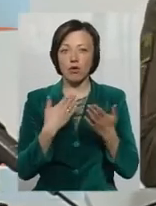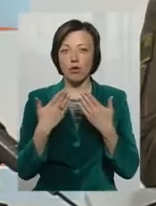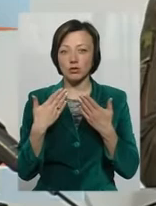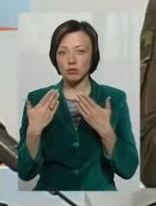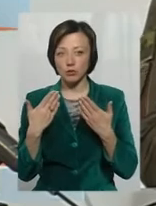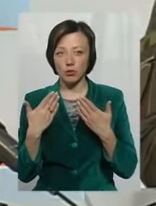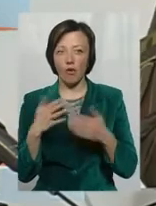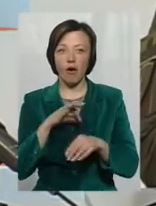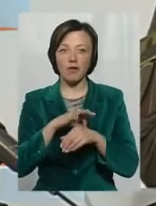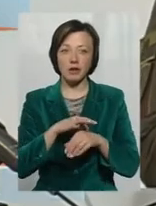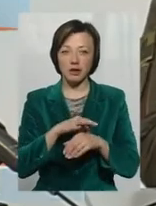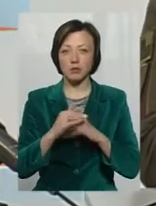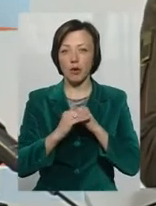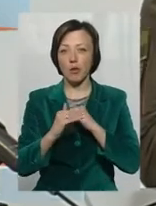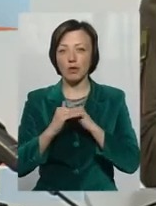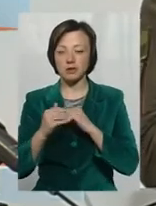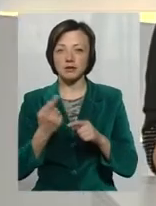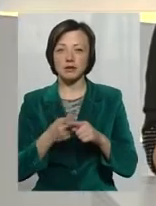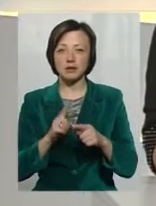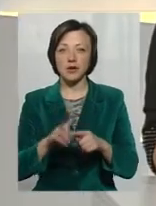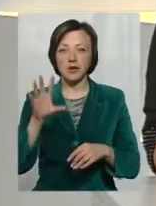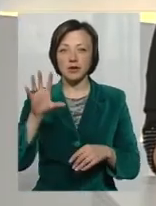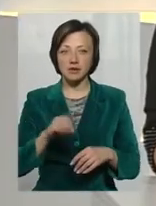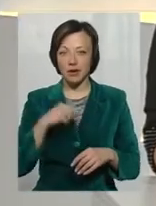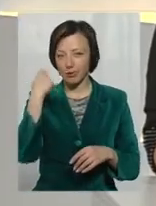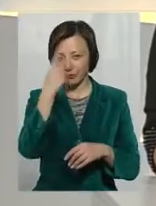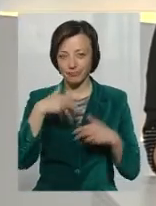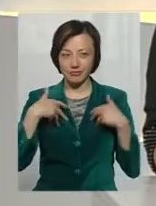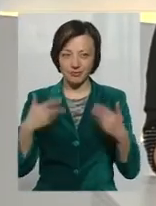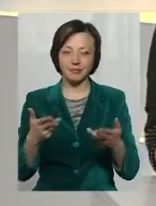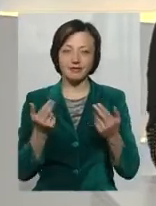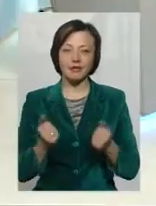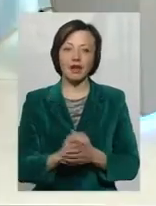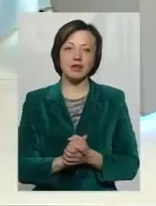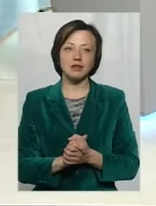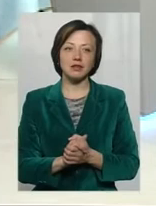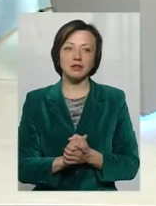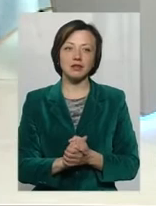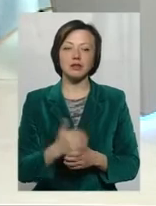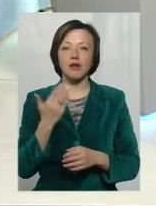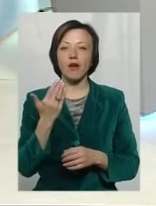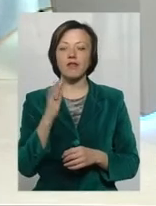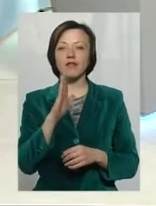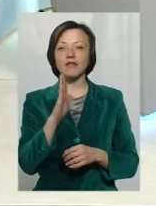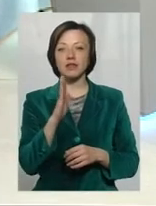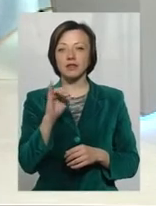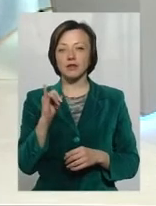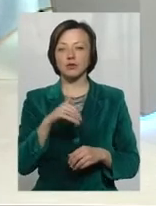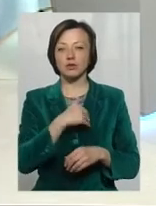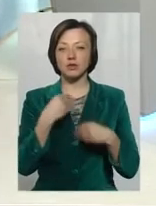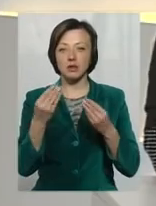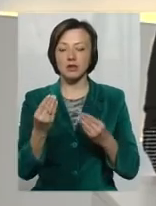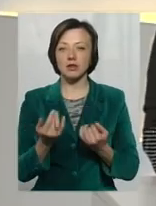ми ведемо з ними там розмови на полігонах. Це все ми бачимо в їхніх на обличчі, діях, так? Звичайно. Дякую. Пане Віктор Іванович, хочу ще дати пару хвилин, у